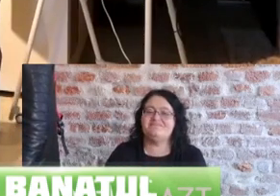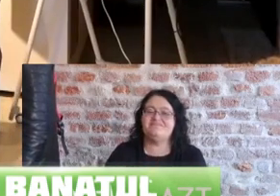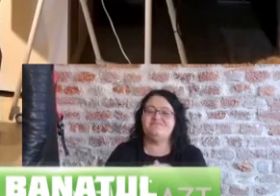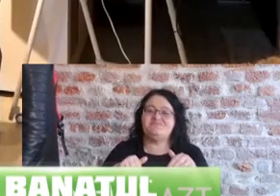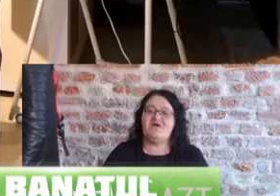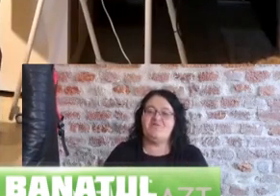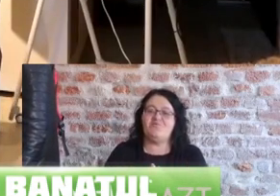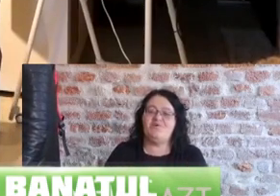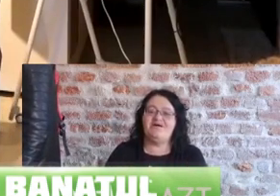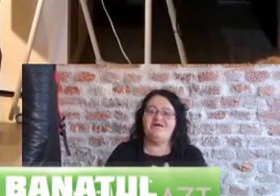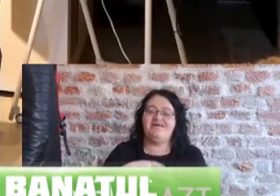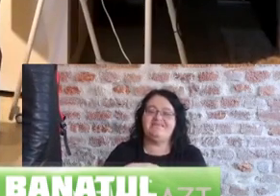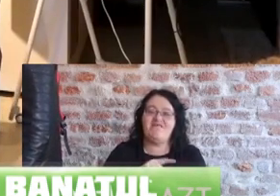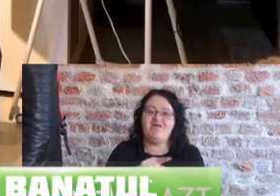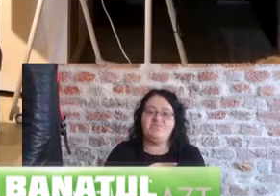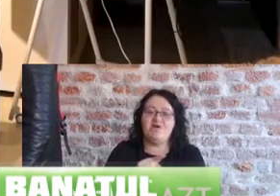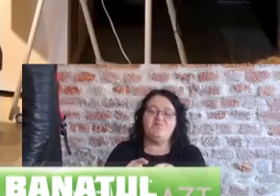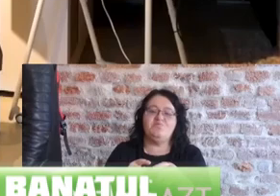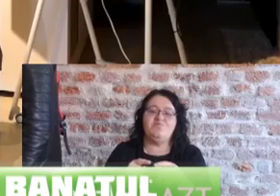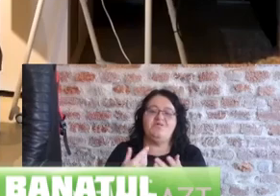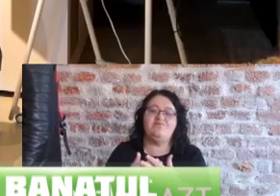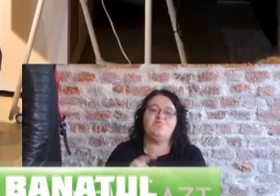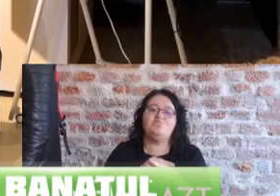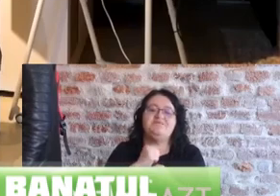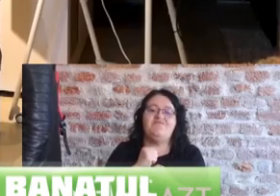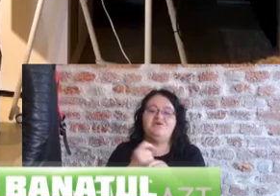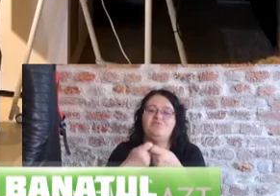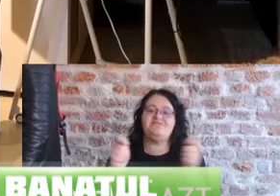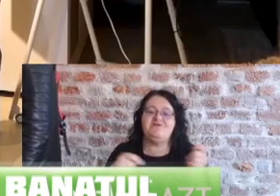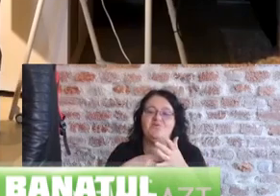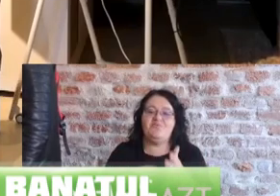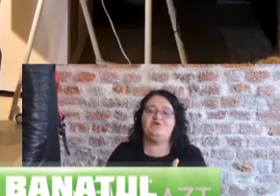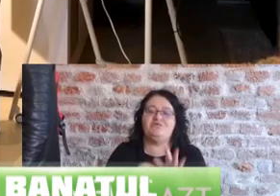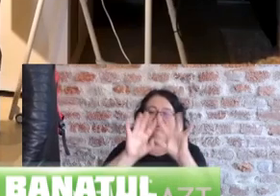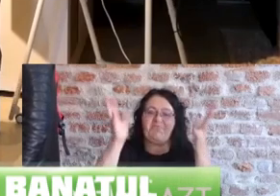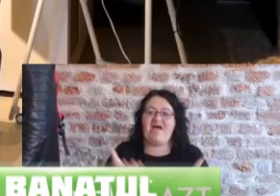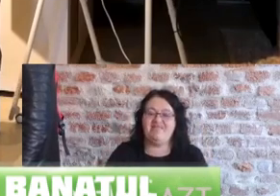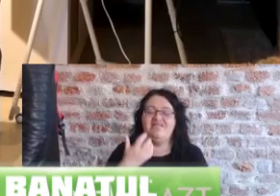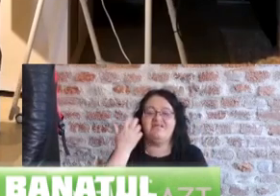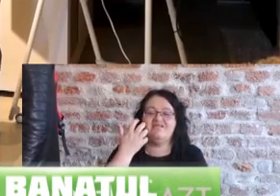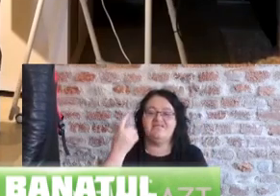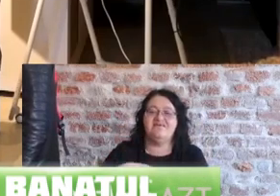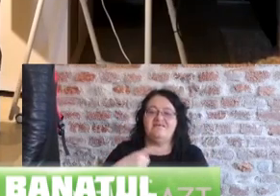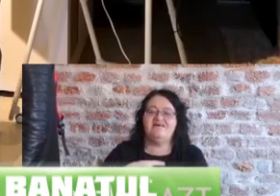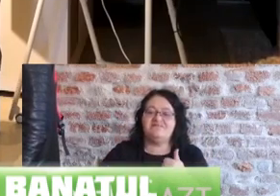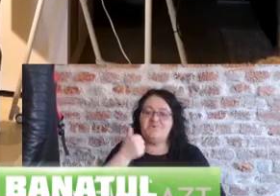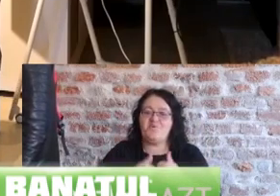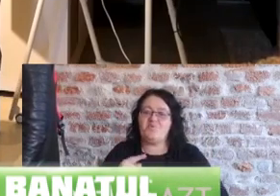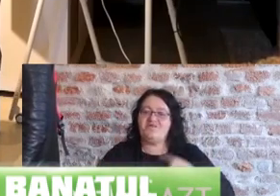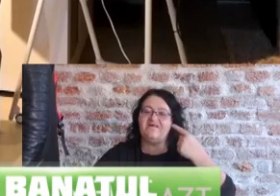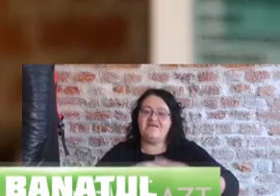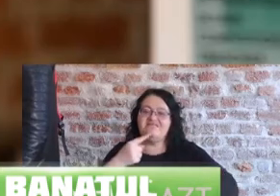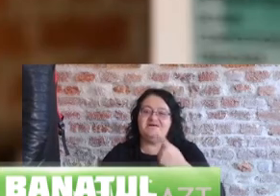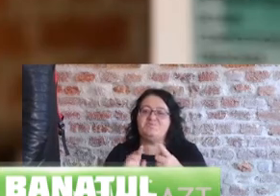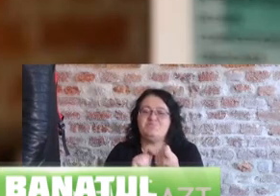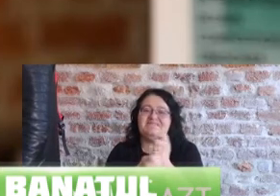Nu, acum e evenimentul de dezvăluire, așa cum se face peste tot pe această planetă atunci când este un concurs internațional.